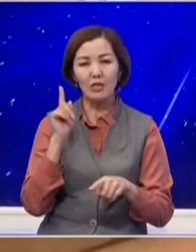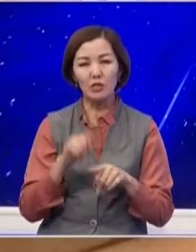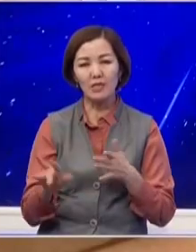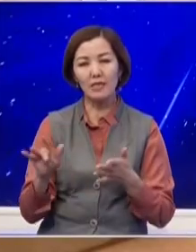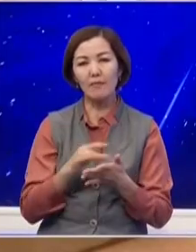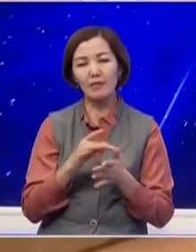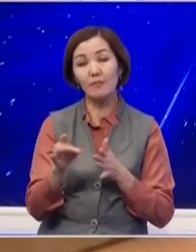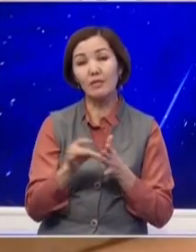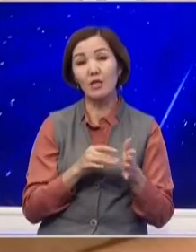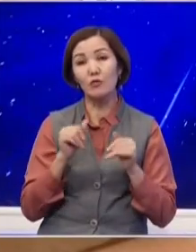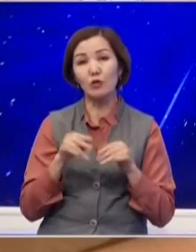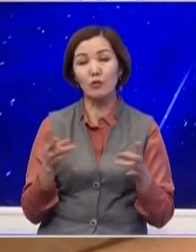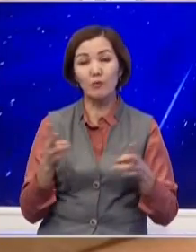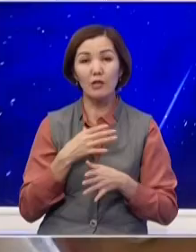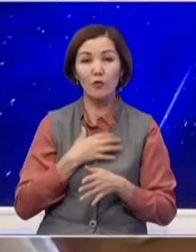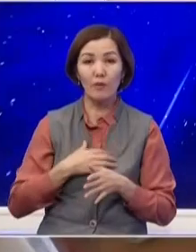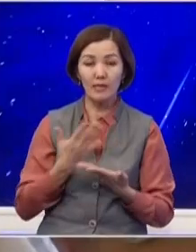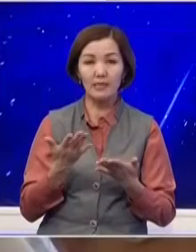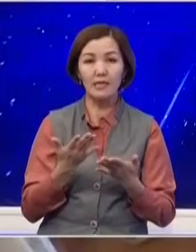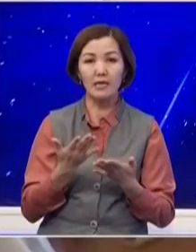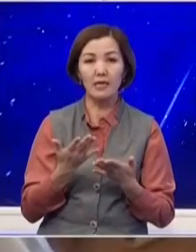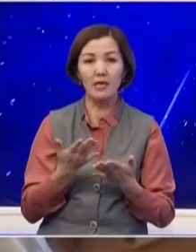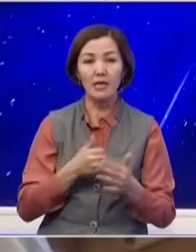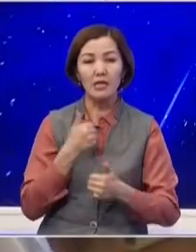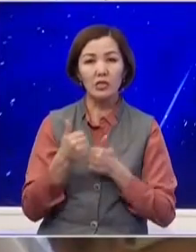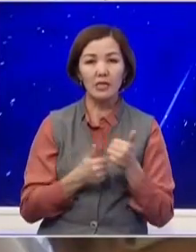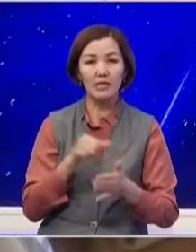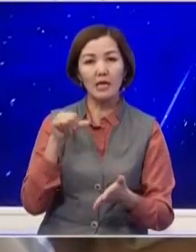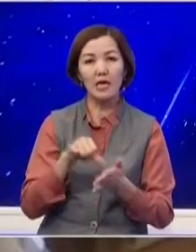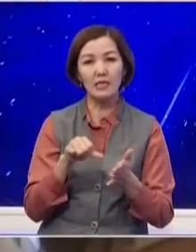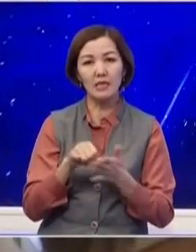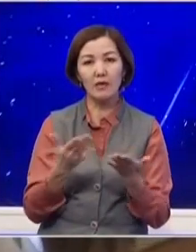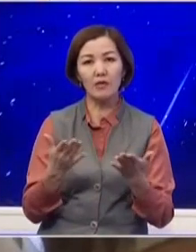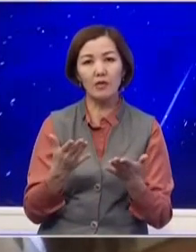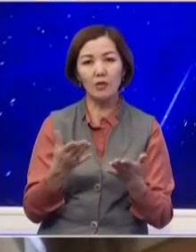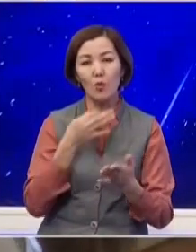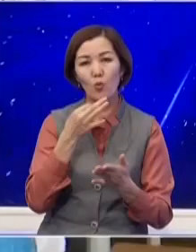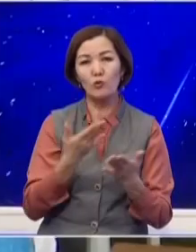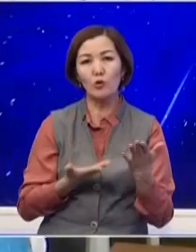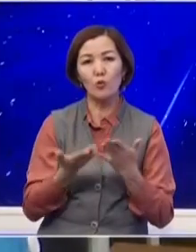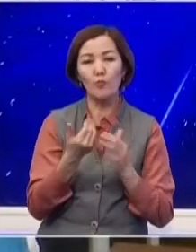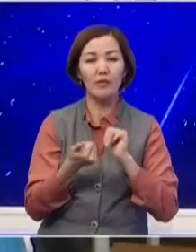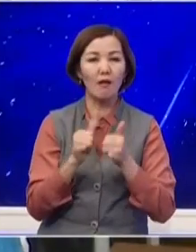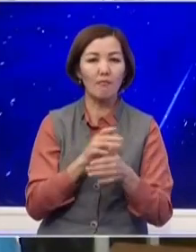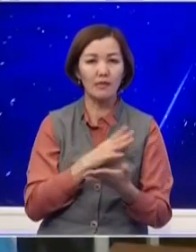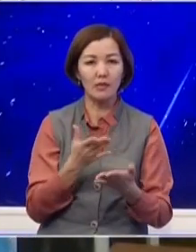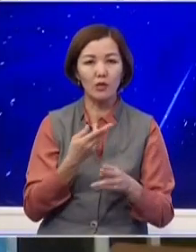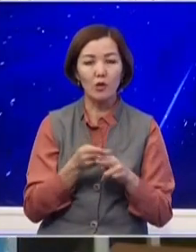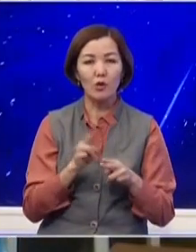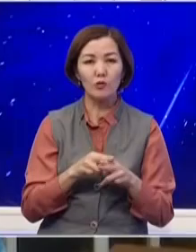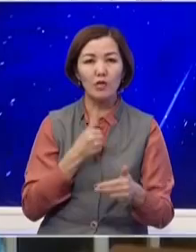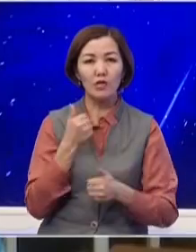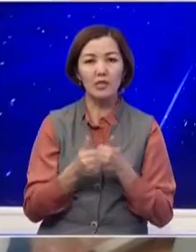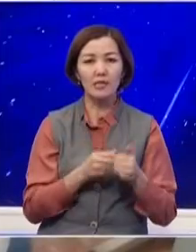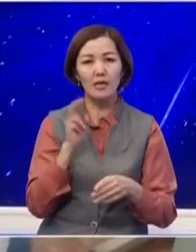бірден дұрыс шешім қабылдау маңызды. Ал кезекті ашық біріншілікке қатысушылар бақ сынап қана қоймай өзара тәжірибе алмасады.